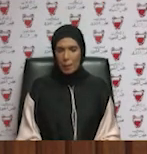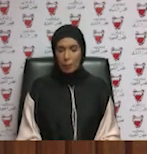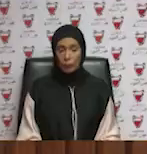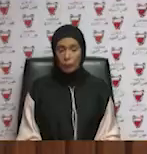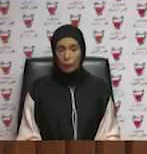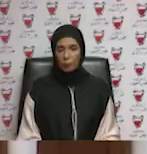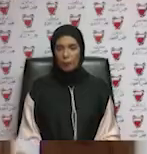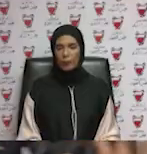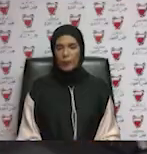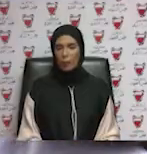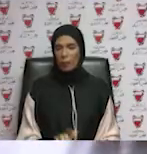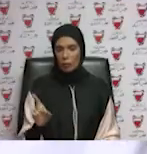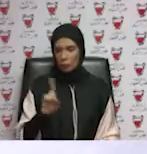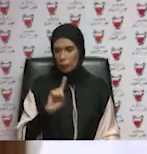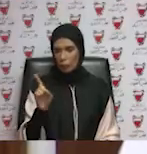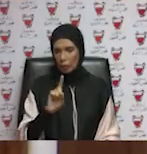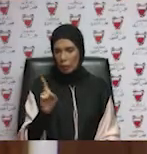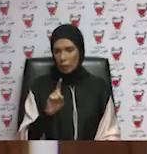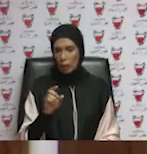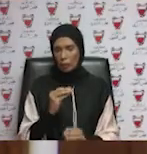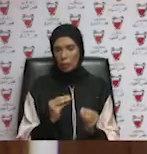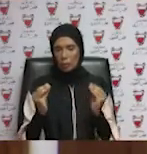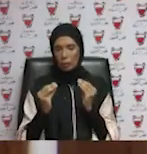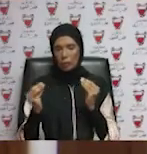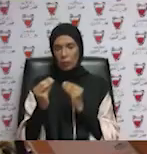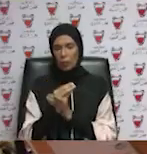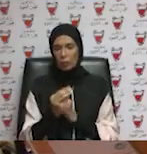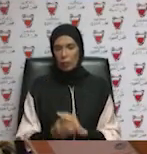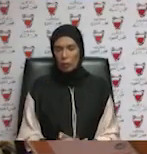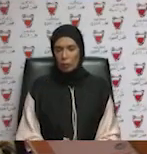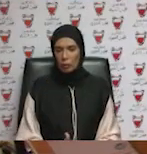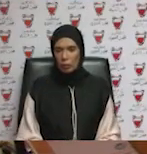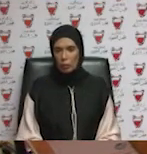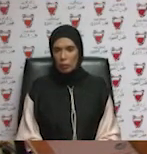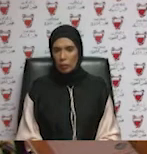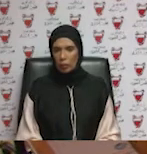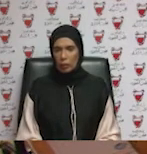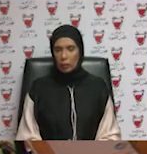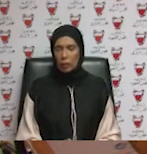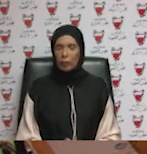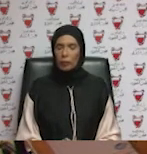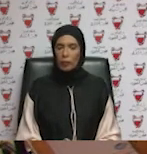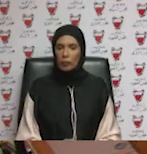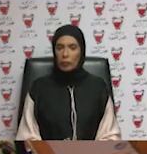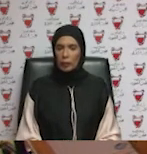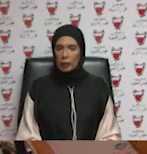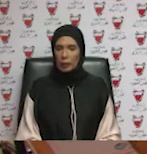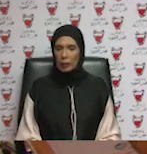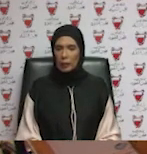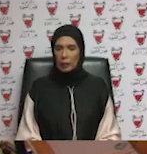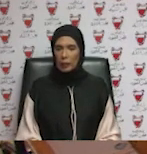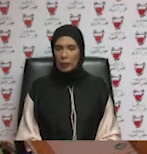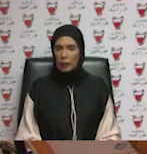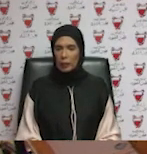المادة 84 لا يجوز إجراء تعديلات. هذا طبعا تعقب أن كلام الأخ جمال لما قال يعني ترى اللجنة